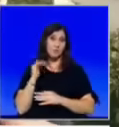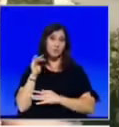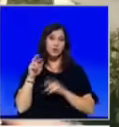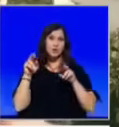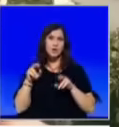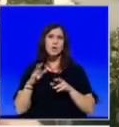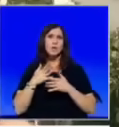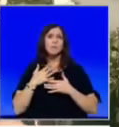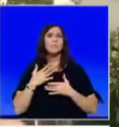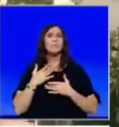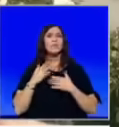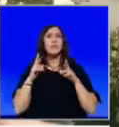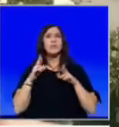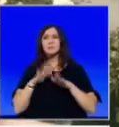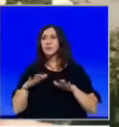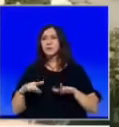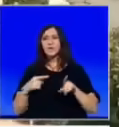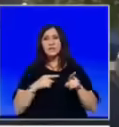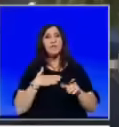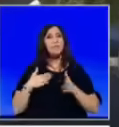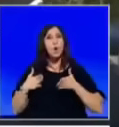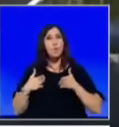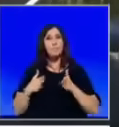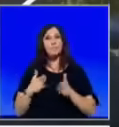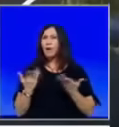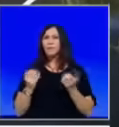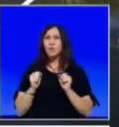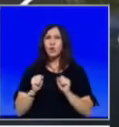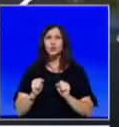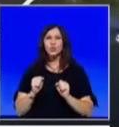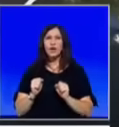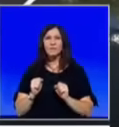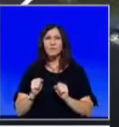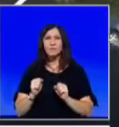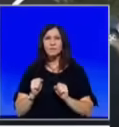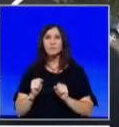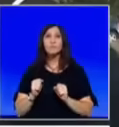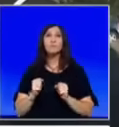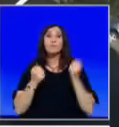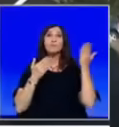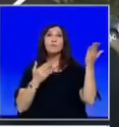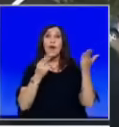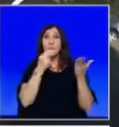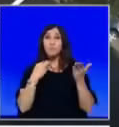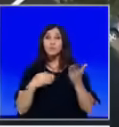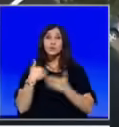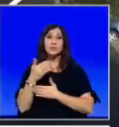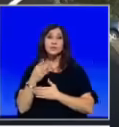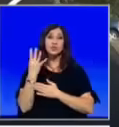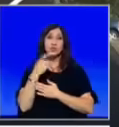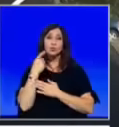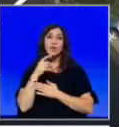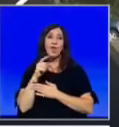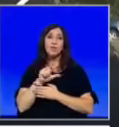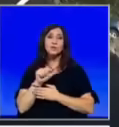надявам децата да следват моя път. Какво очакваме от Карлос Насар? Дай Боже, след 4 години в Лос-Анджелес още